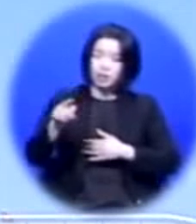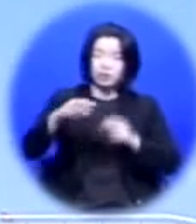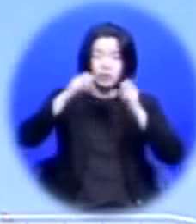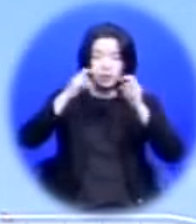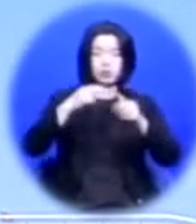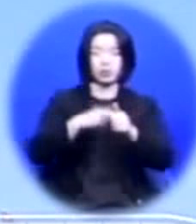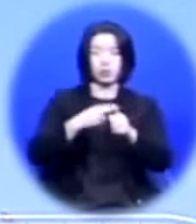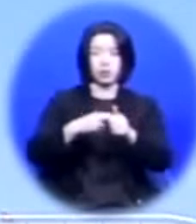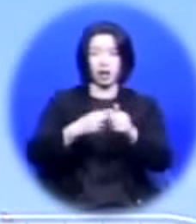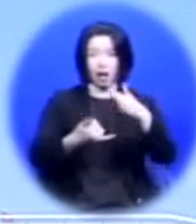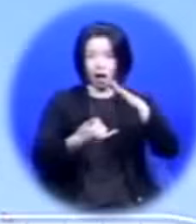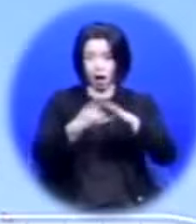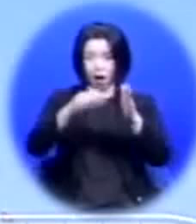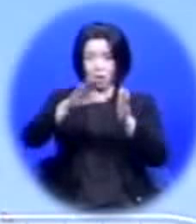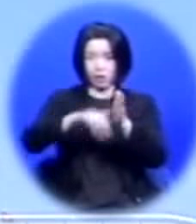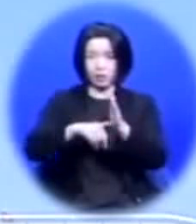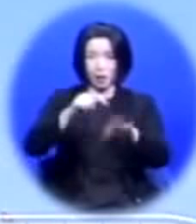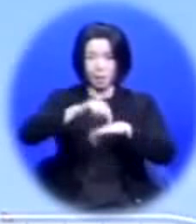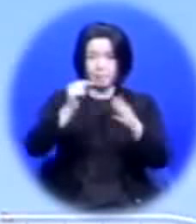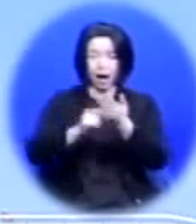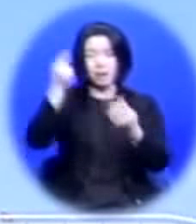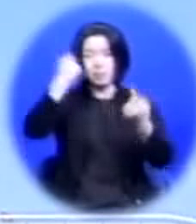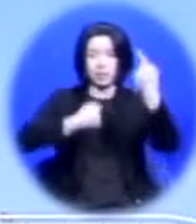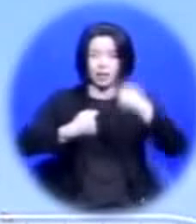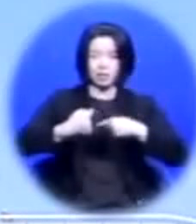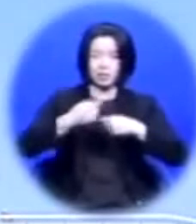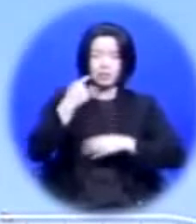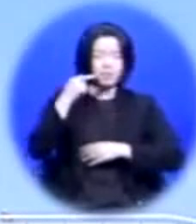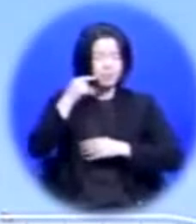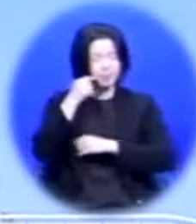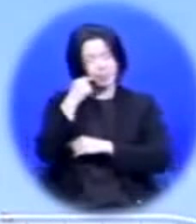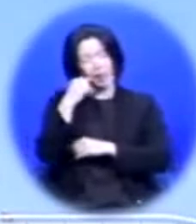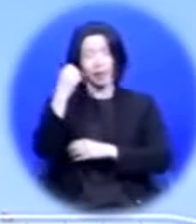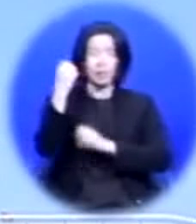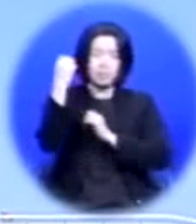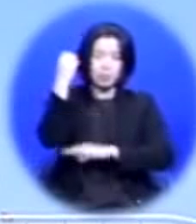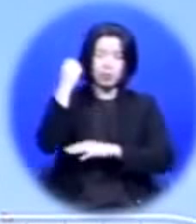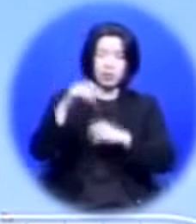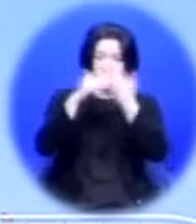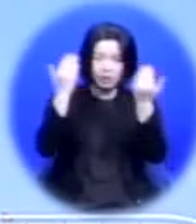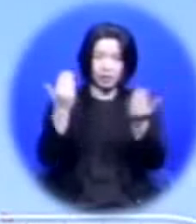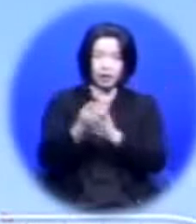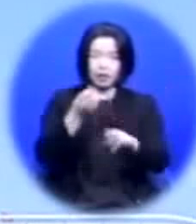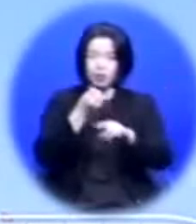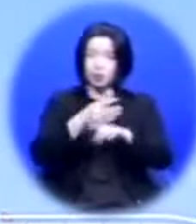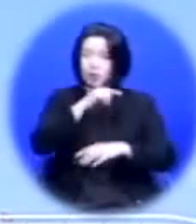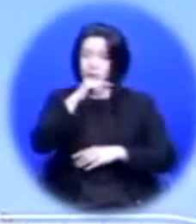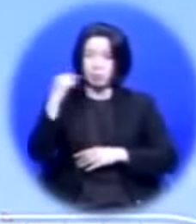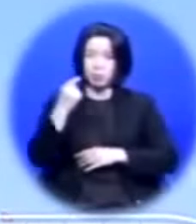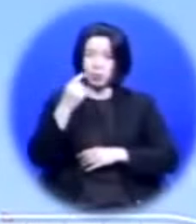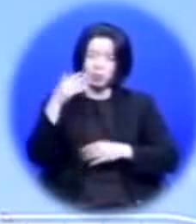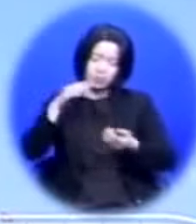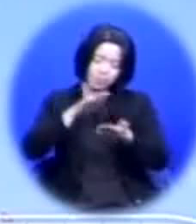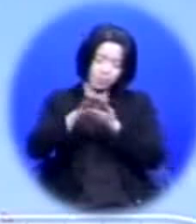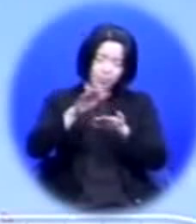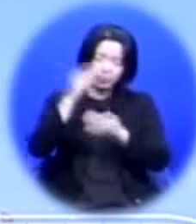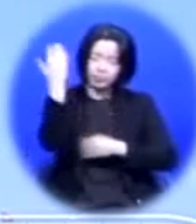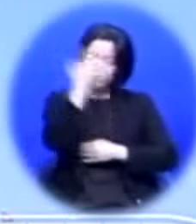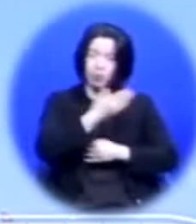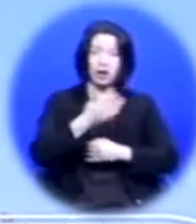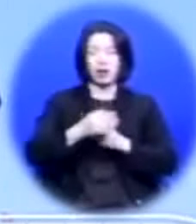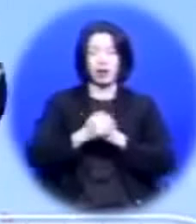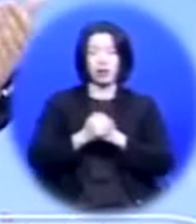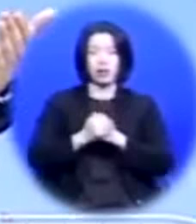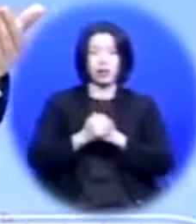선교사님의 어린 시절에 마음의 상처들 쓴 뿌리들을 다 보혈로 씻어 치유해 주셨어요